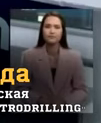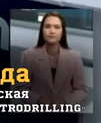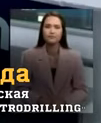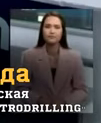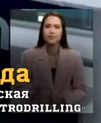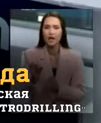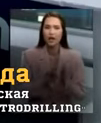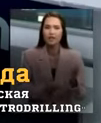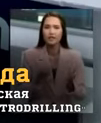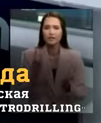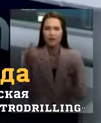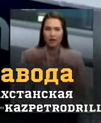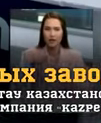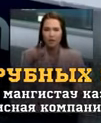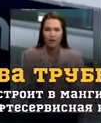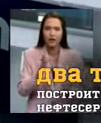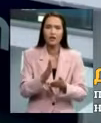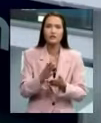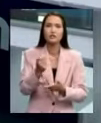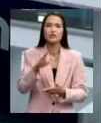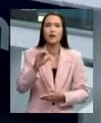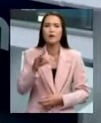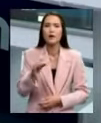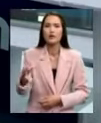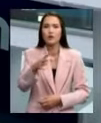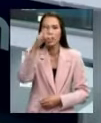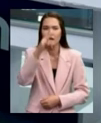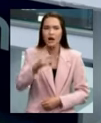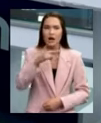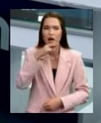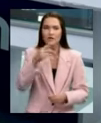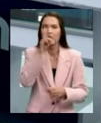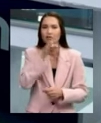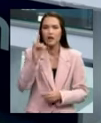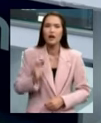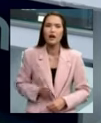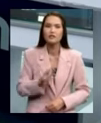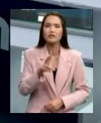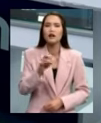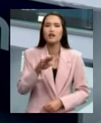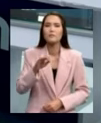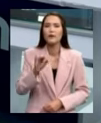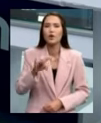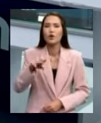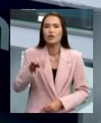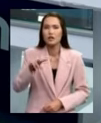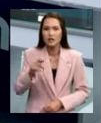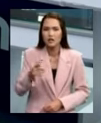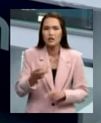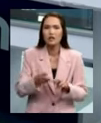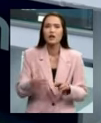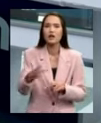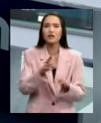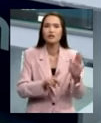сотрудников. Сразу два проекта реализует в Мангыстауской области казахстанская нефтесервисная компания «Казпетродриллинг». В регионе начинается